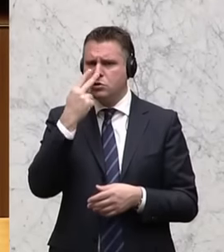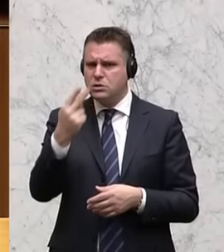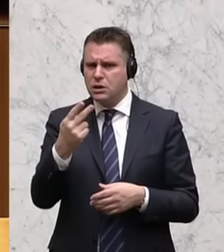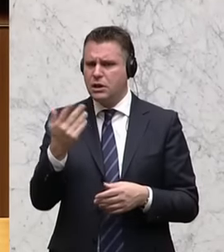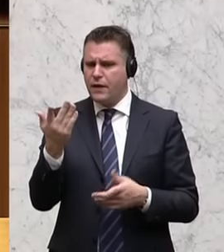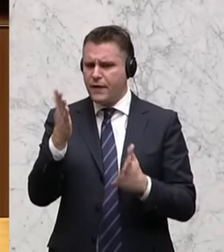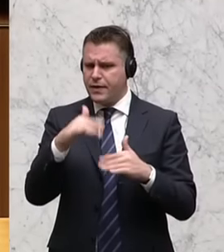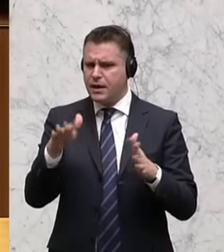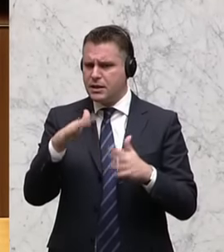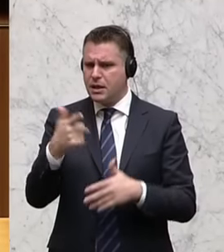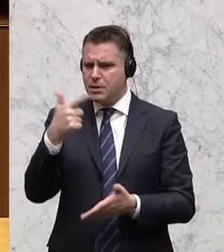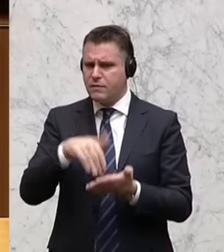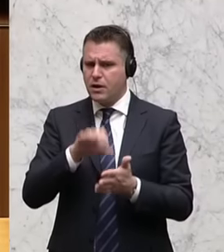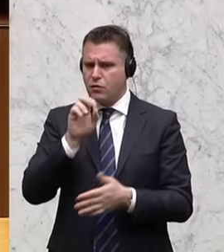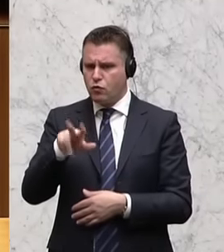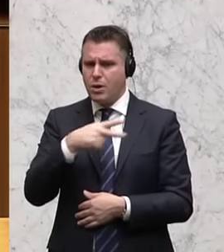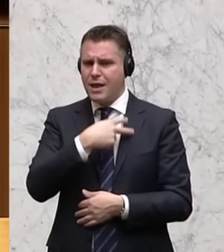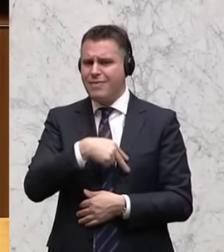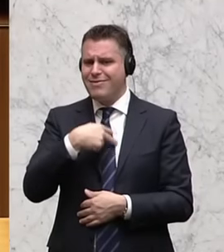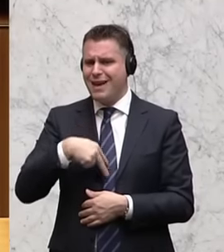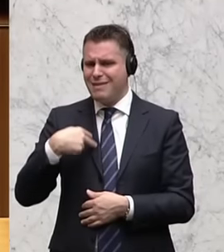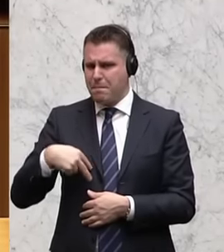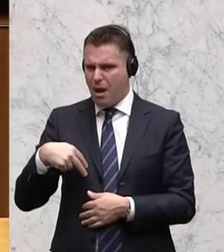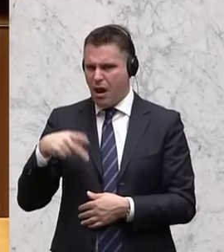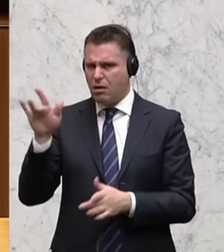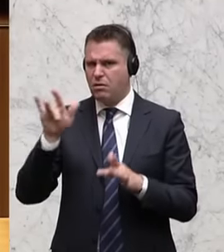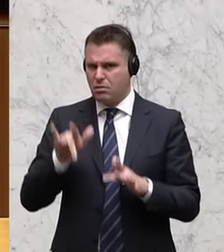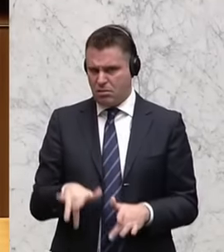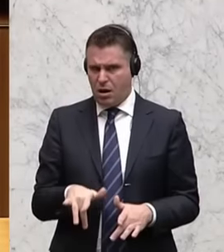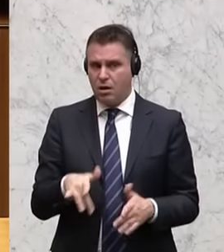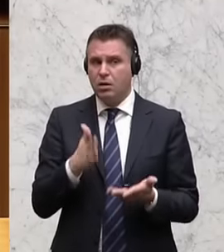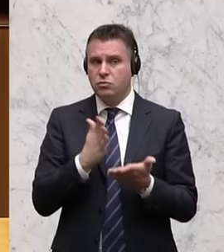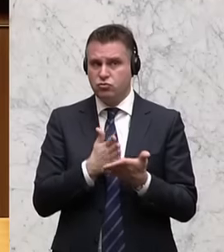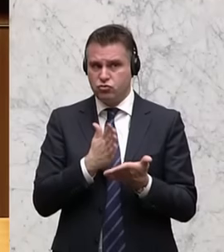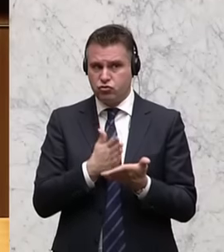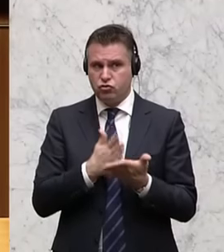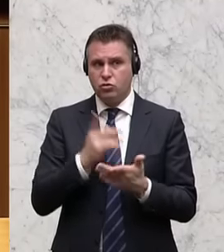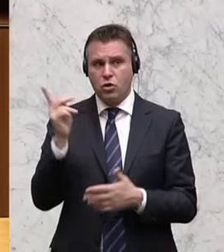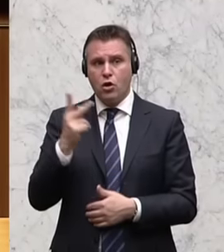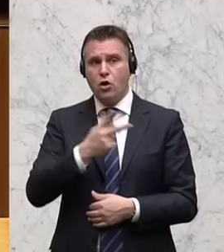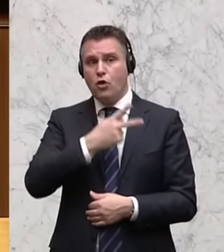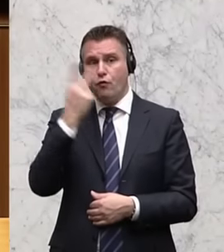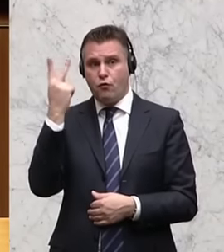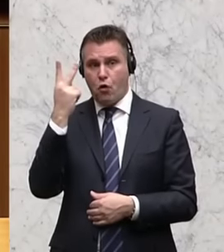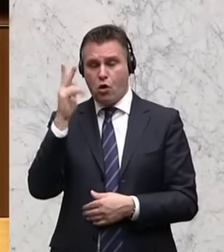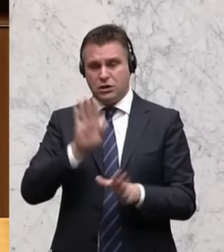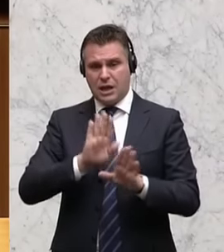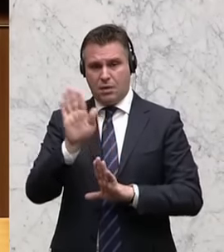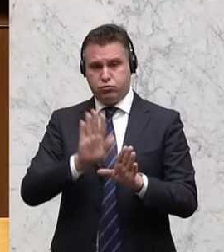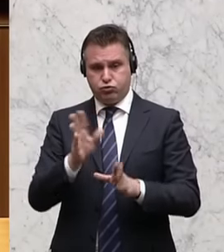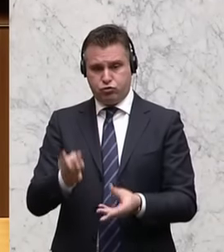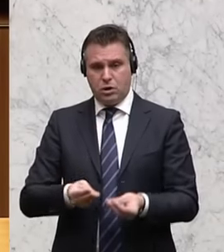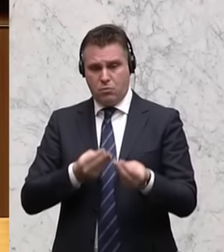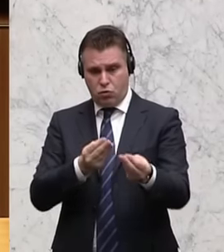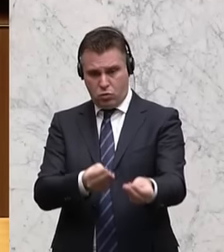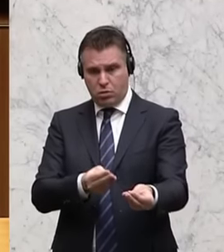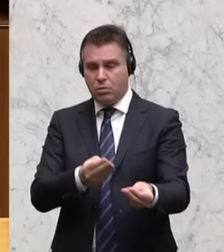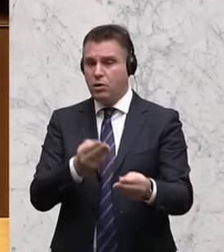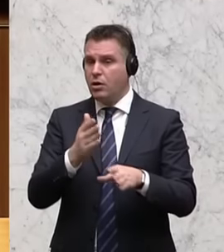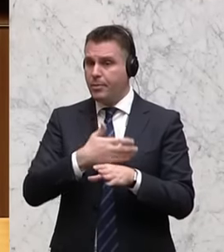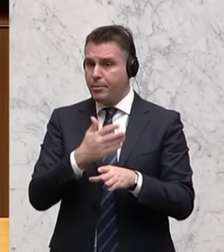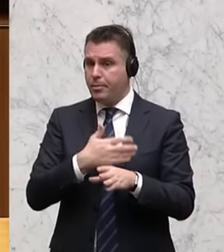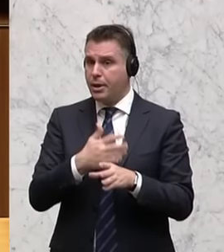Beispiel Dezember 2015 Dänemark. Die haben eine Sache einer Volksabstimmung vorgelegt, die in jedem Staat wahrscheinlich